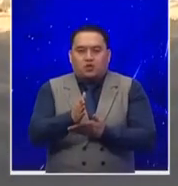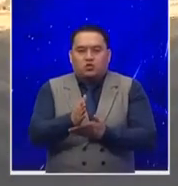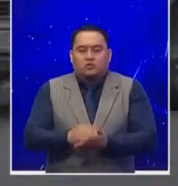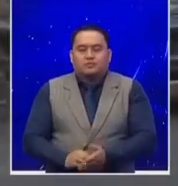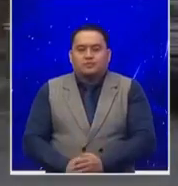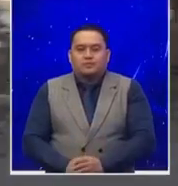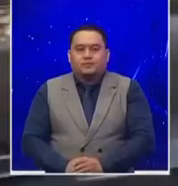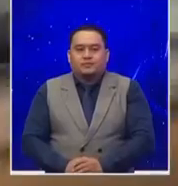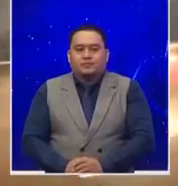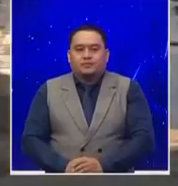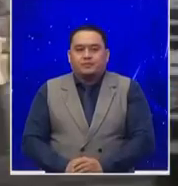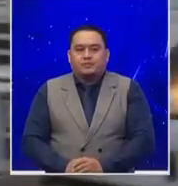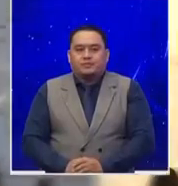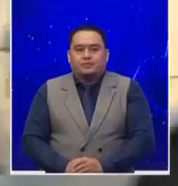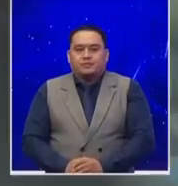маршрутам.